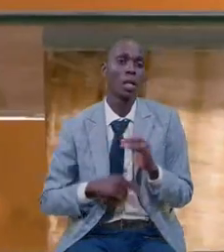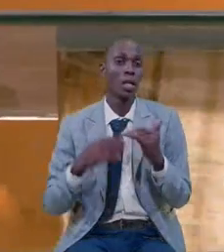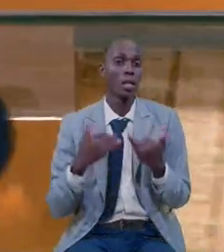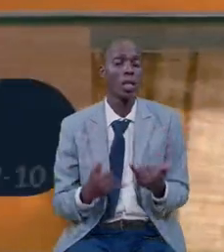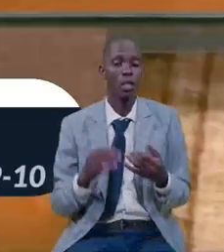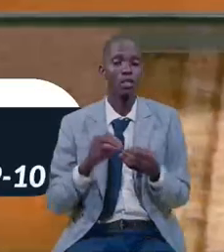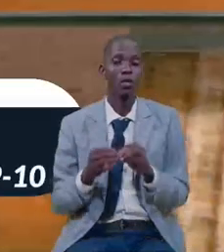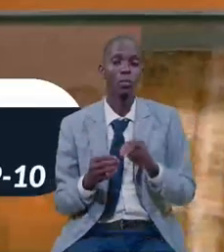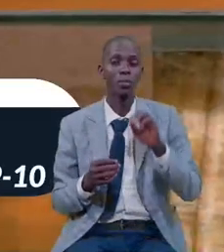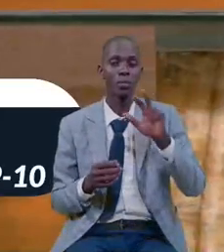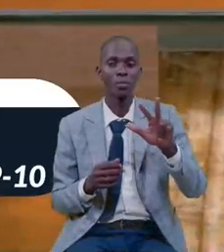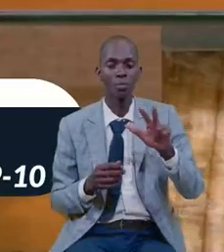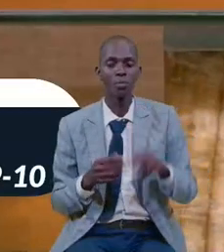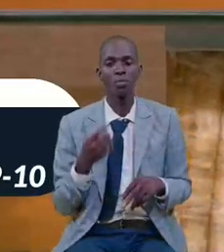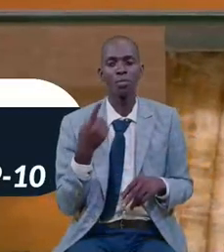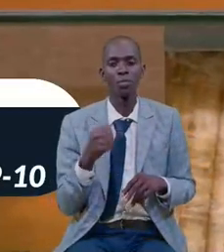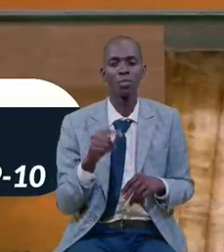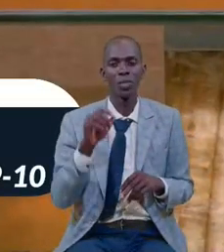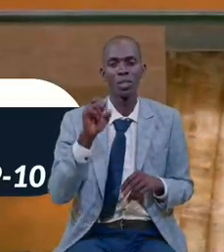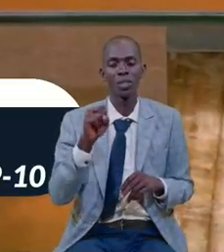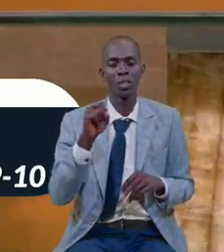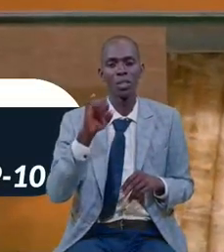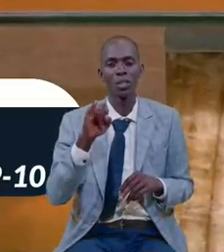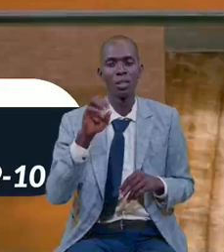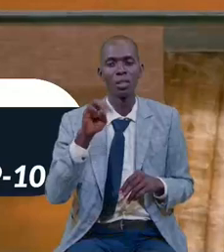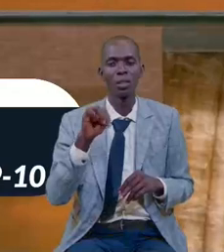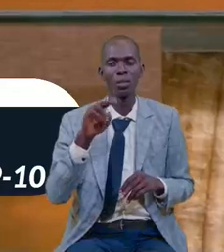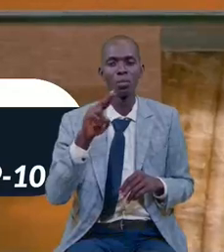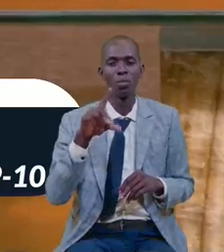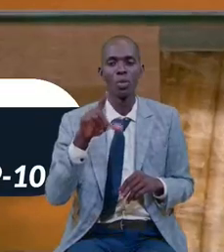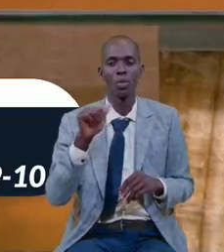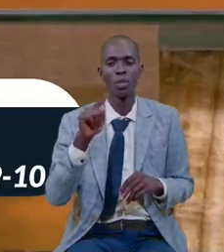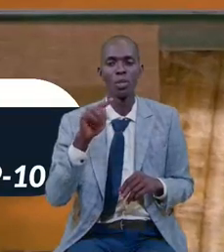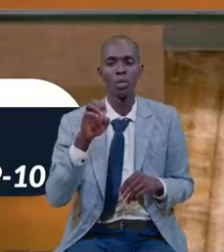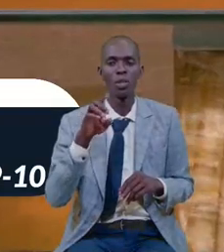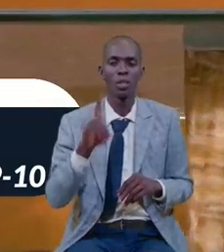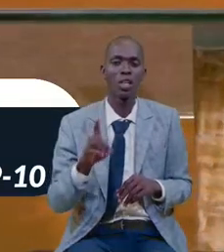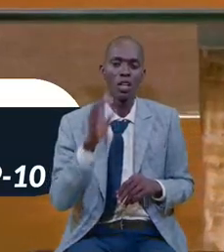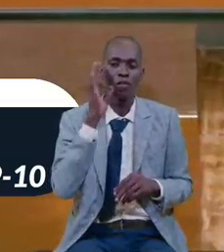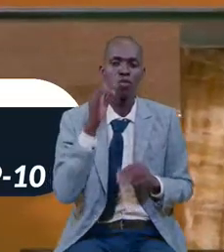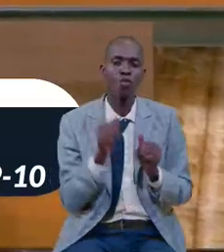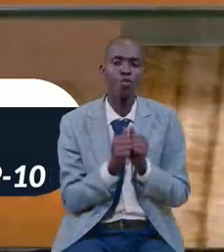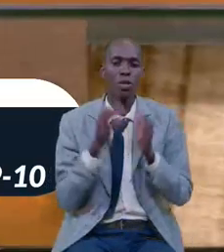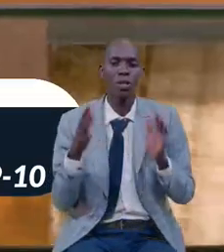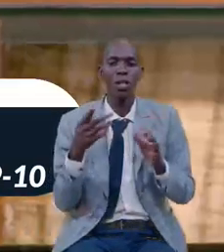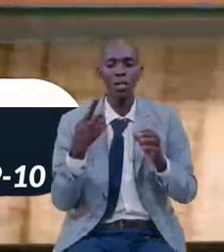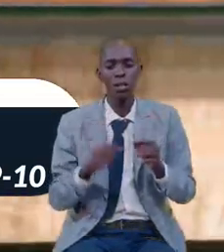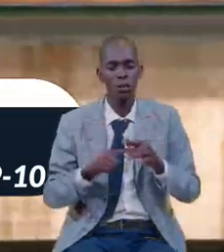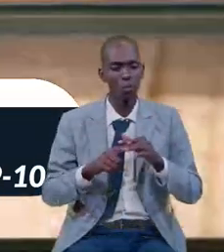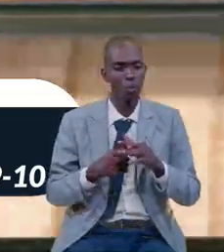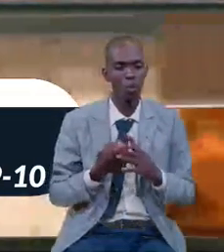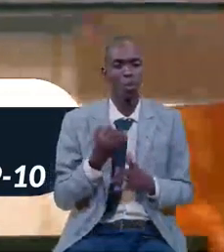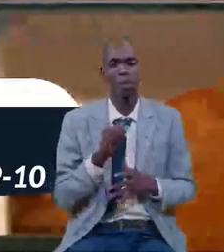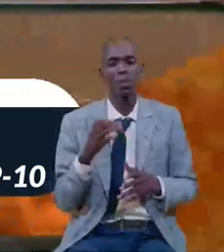troisième partie ici. C'est le fruit simulé, sans le fondement d'abandon ou de soumission.